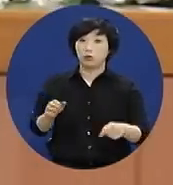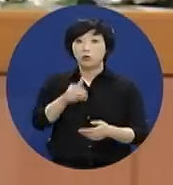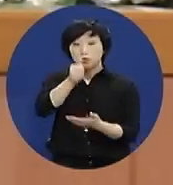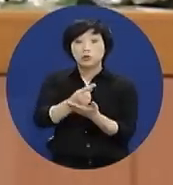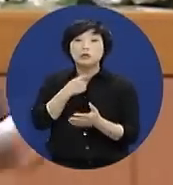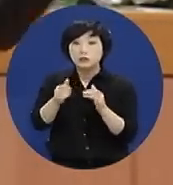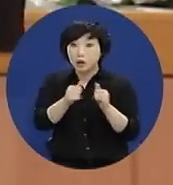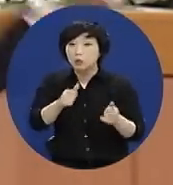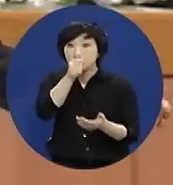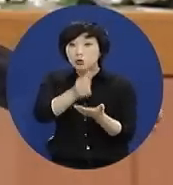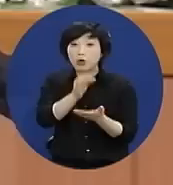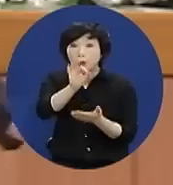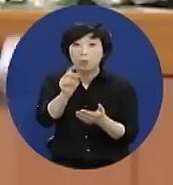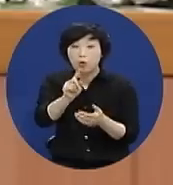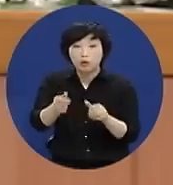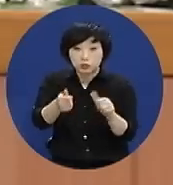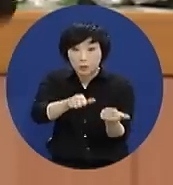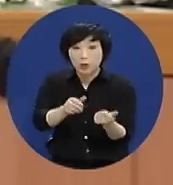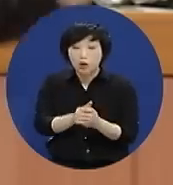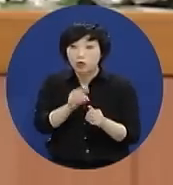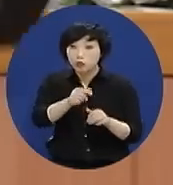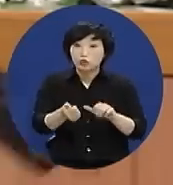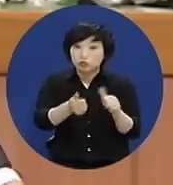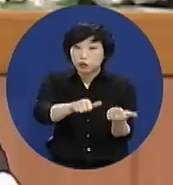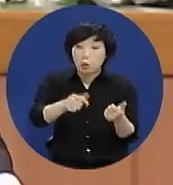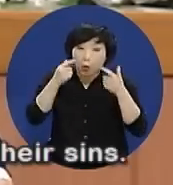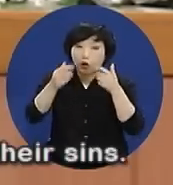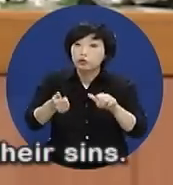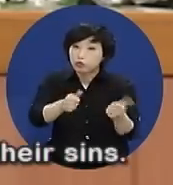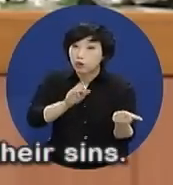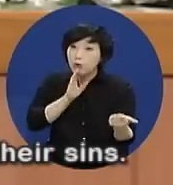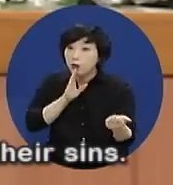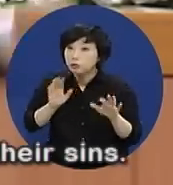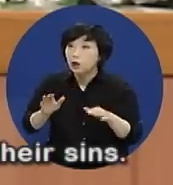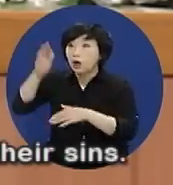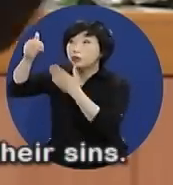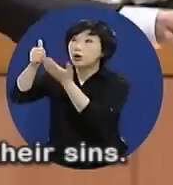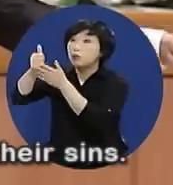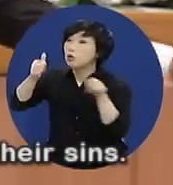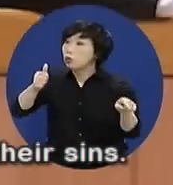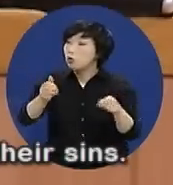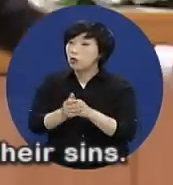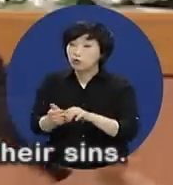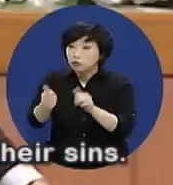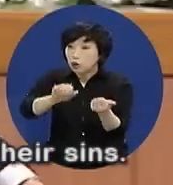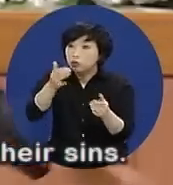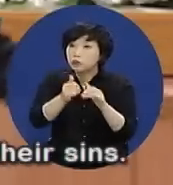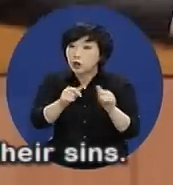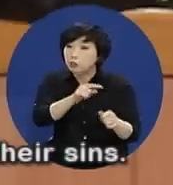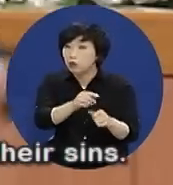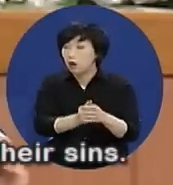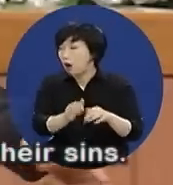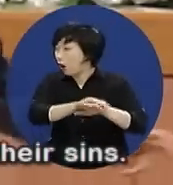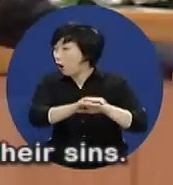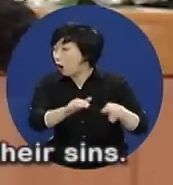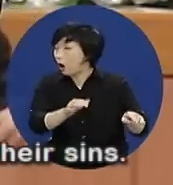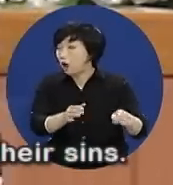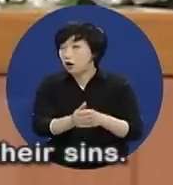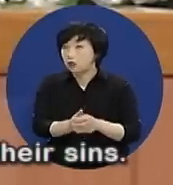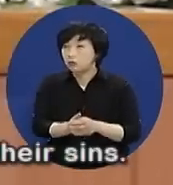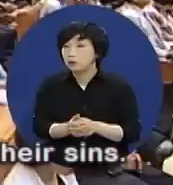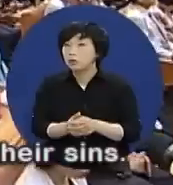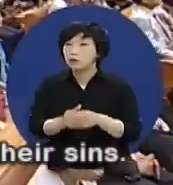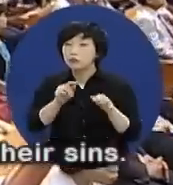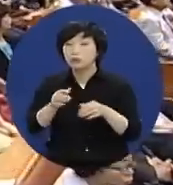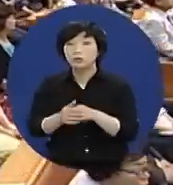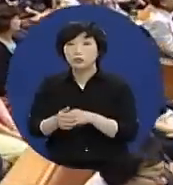の大化が死であるので罪を犯したものは死ぬべきなのになぜあなたは罪が